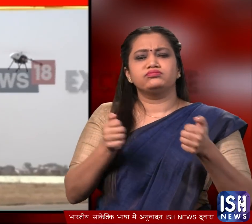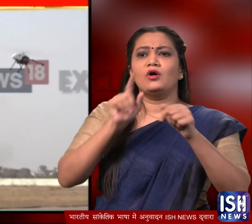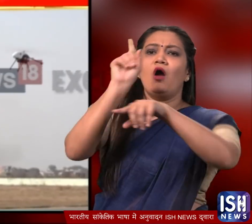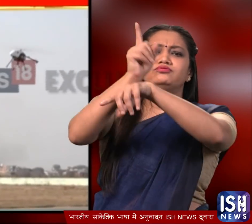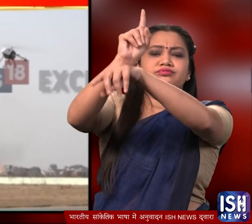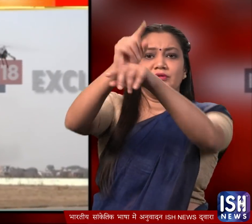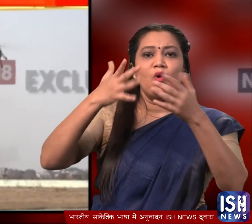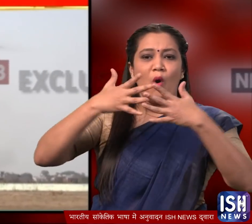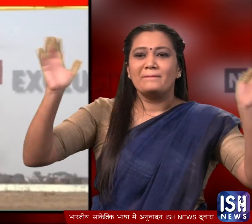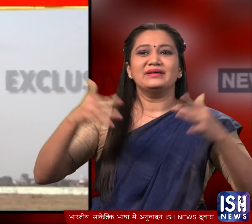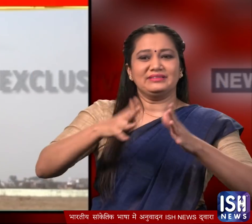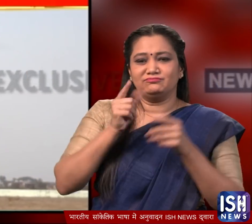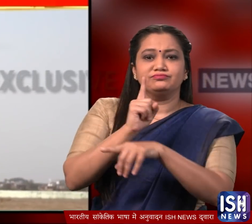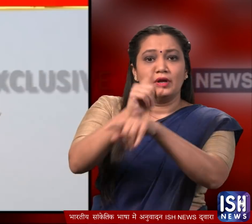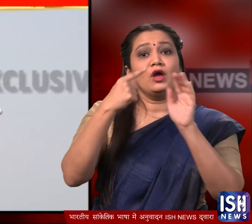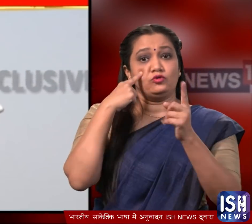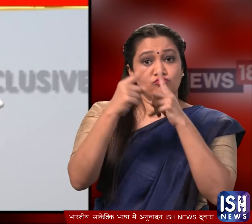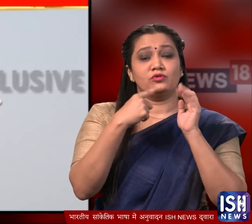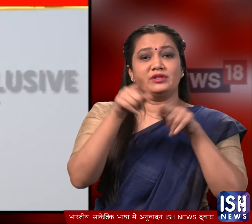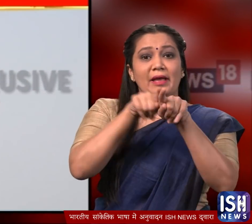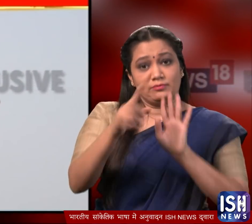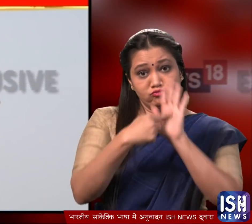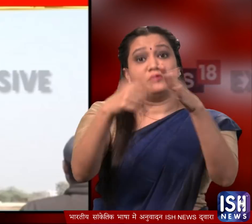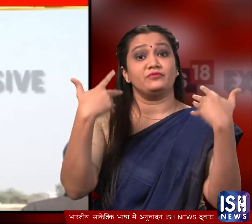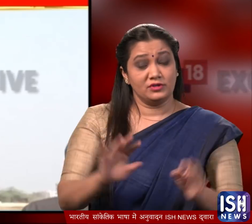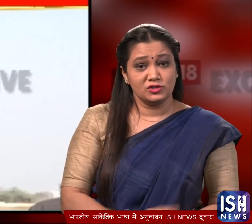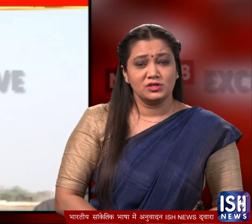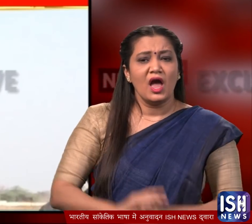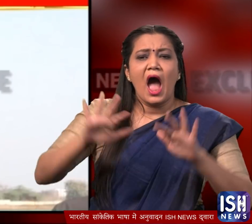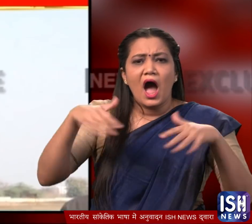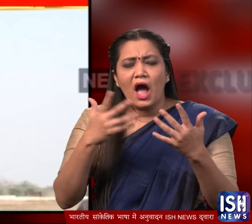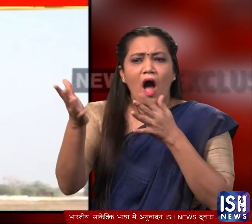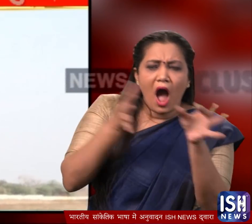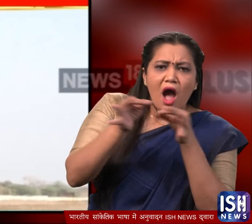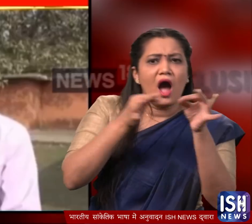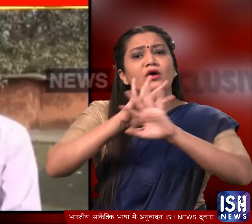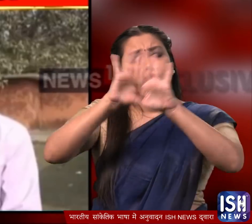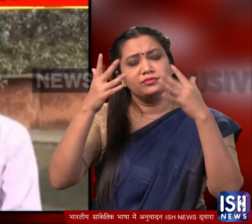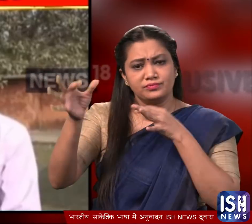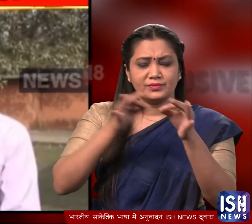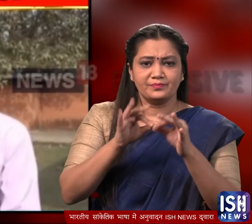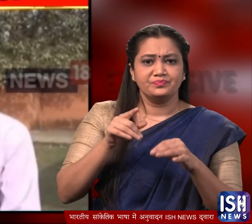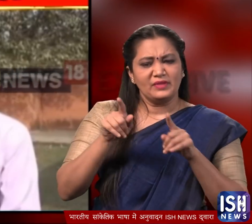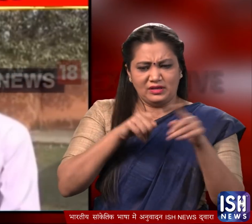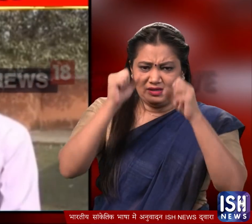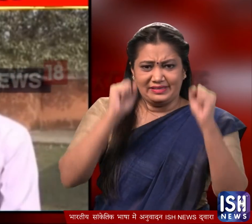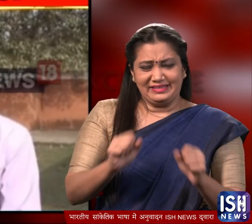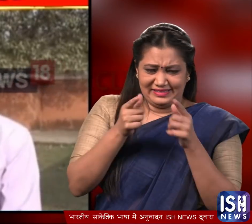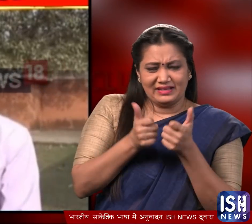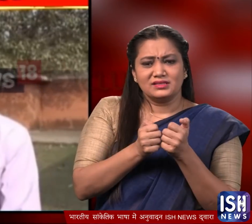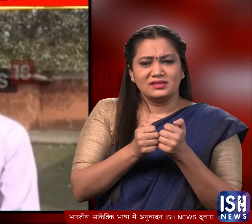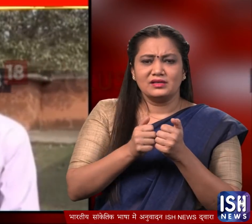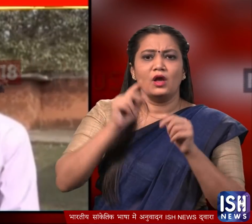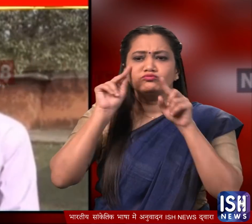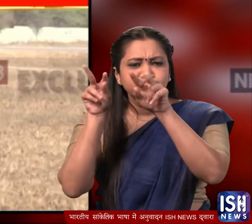इससे एक खुले मैदान में उड़ाकर दिखाया भी गया, जिससे ये पता लग सका कि उसके काम करने का तरीका कैसा है। डे नाइट कैमरा लगा सकते हैं जो कि सर्विलांस